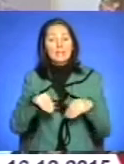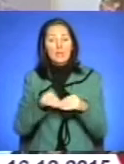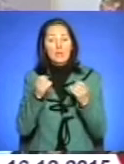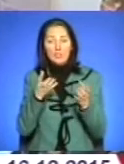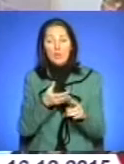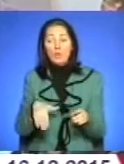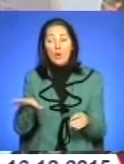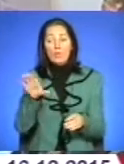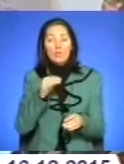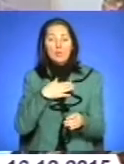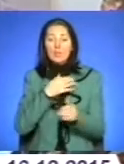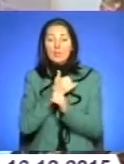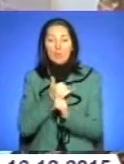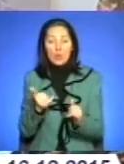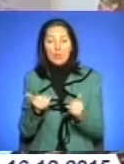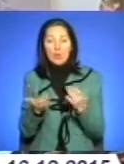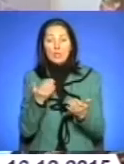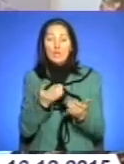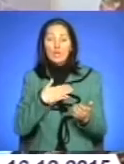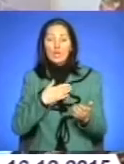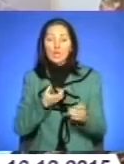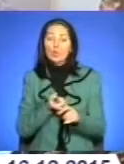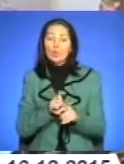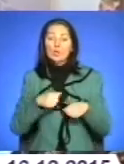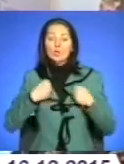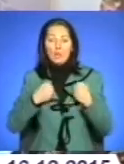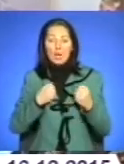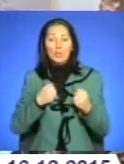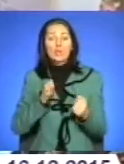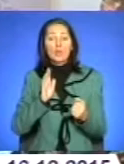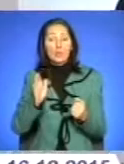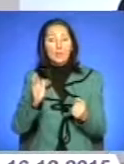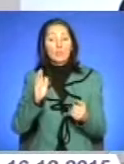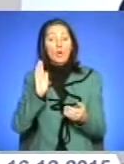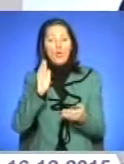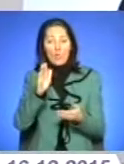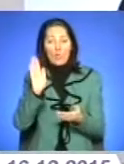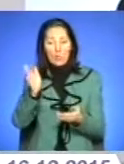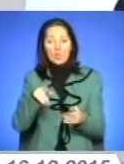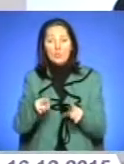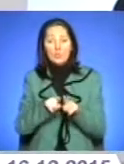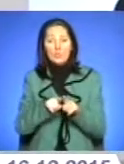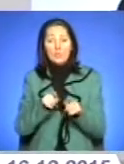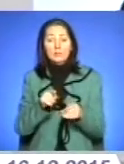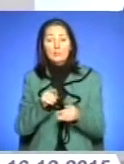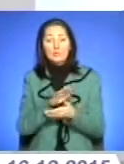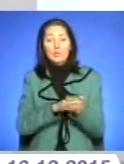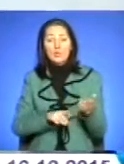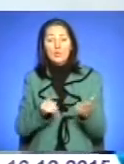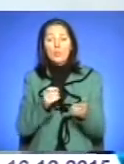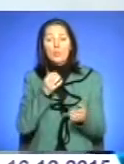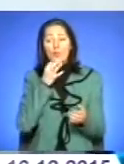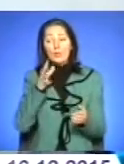даному випадку ми не спроможні, але ми дуже стараємося, до цього будемо йти в подальшому, щоб любій дитині сім'ї нести цю